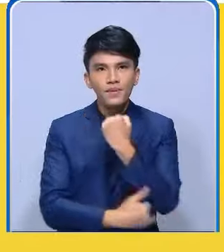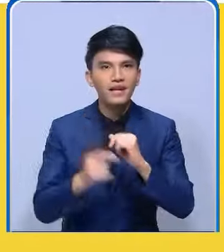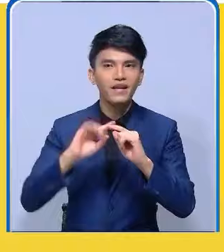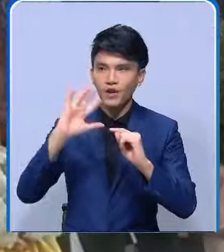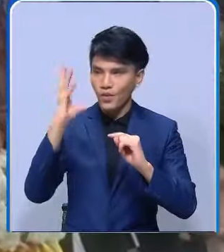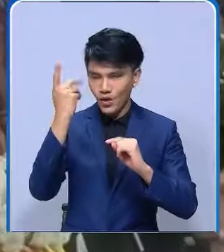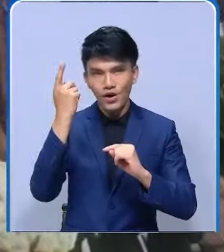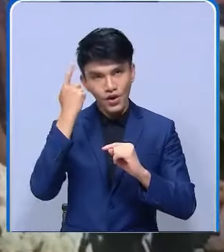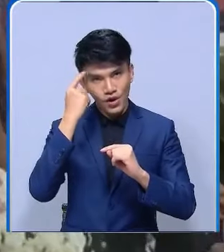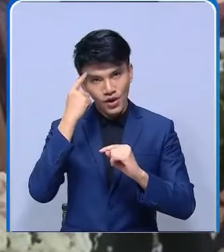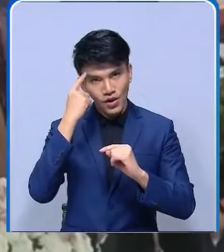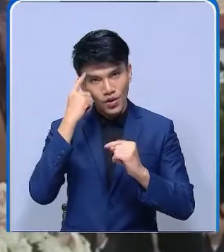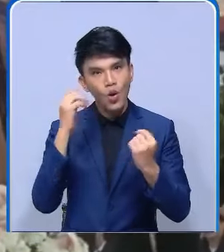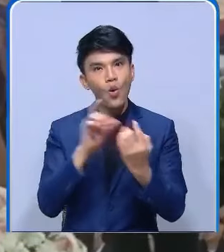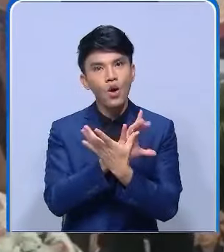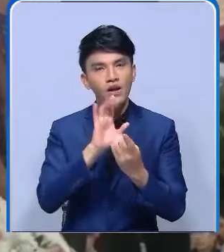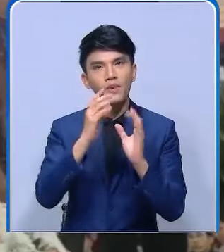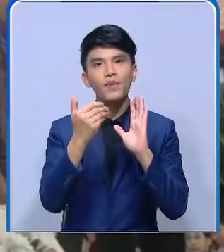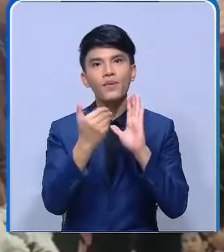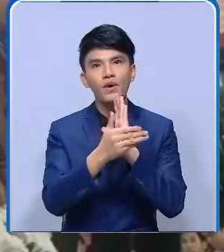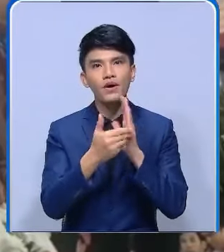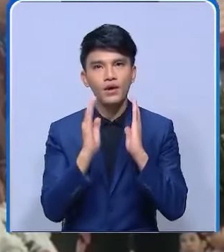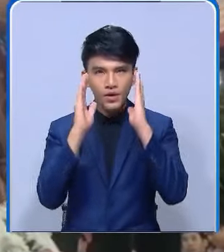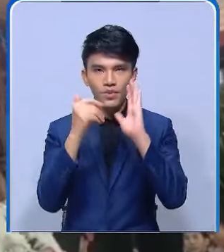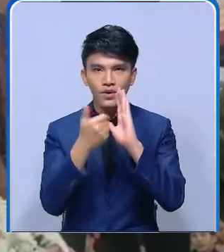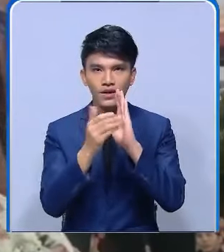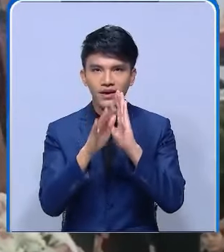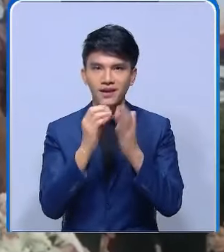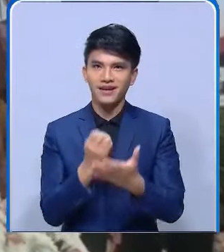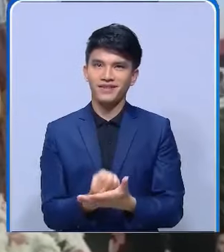จักเทศกาลนี้ของอีสานเนี่ยคนอีสานต้องรวยแน่